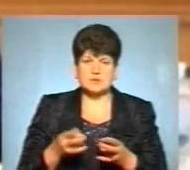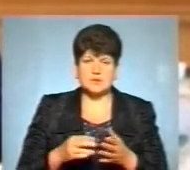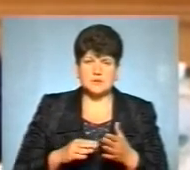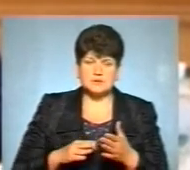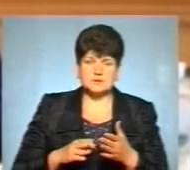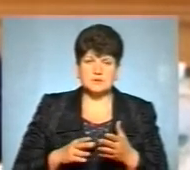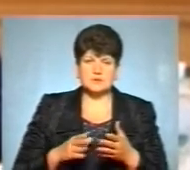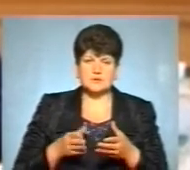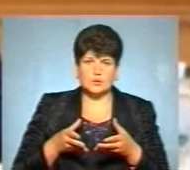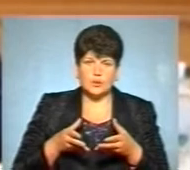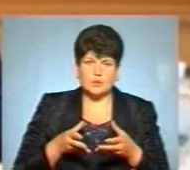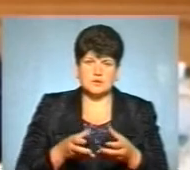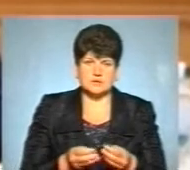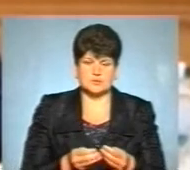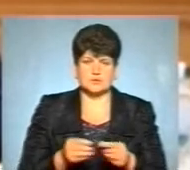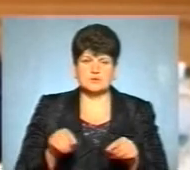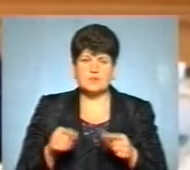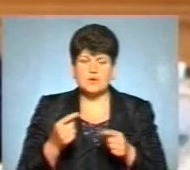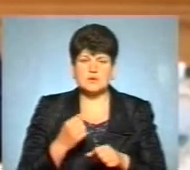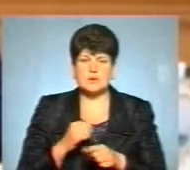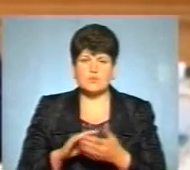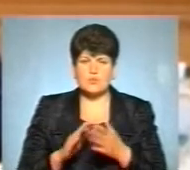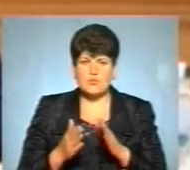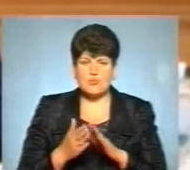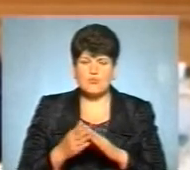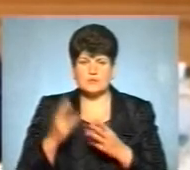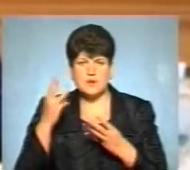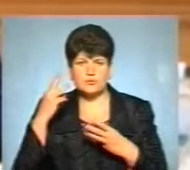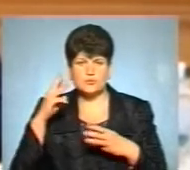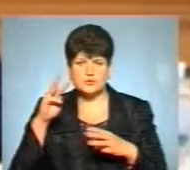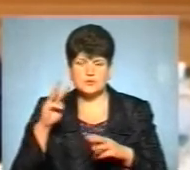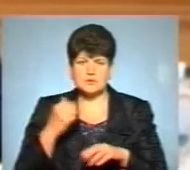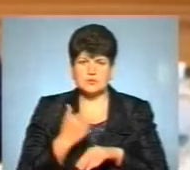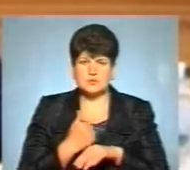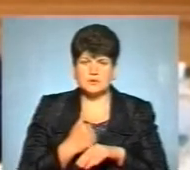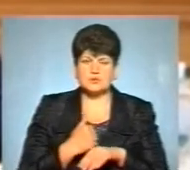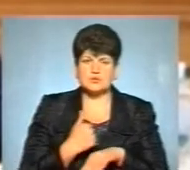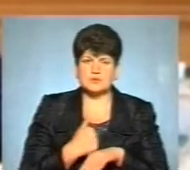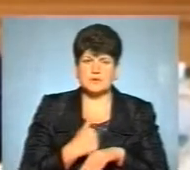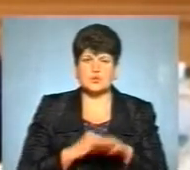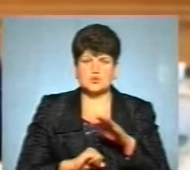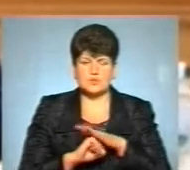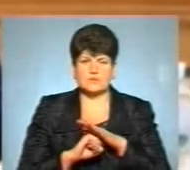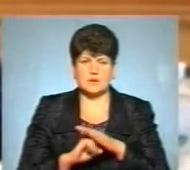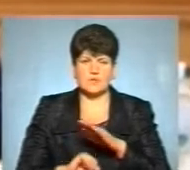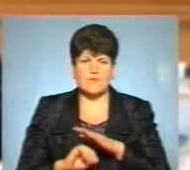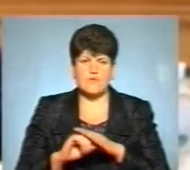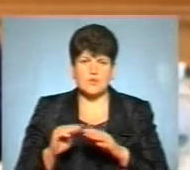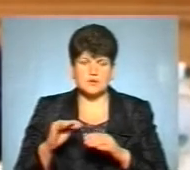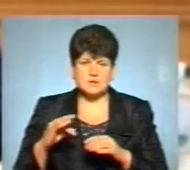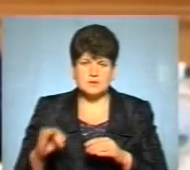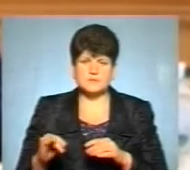дотиснути, називаємо це так, створення передумов для модернізації основних фондів і створення передумов для нормальної